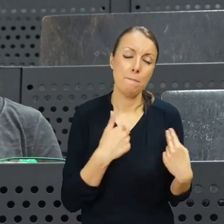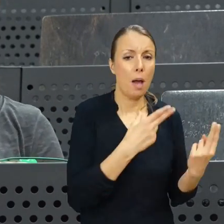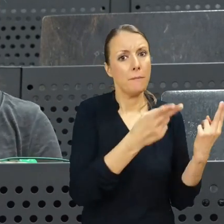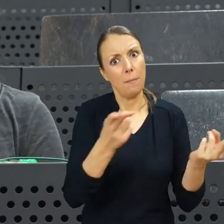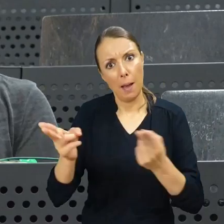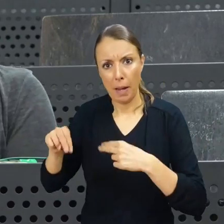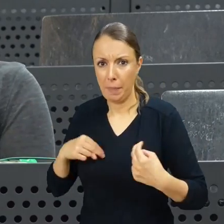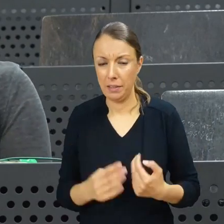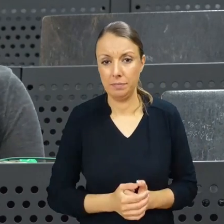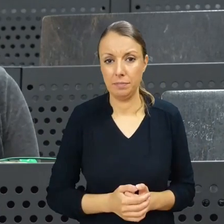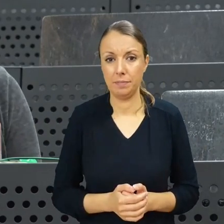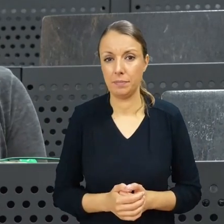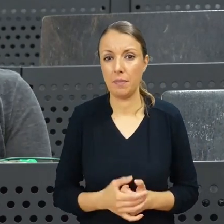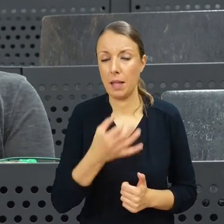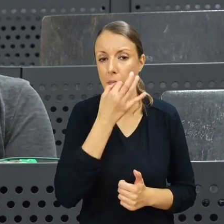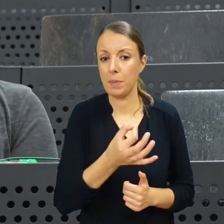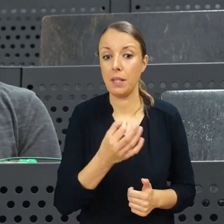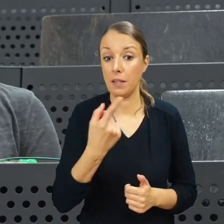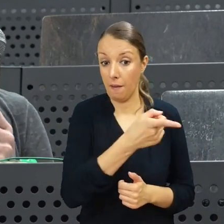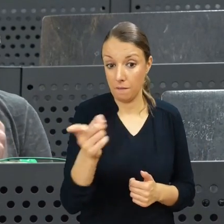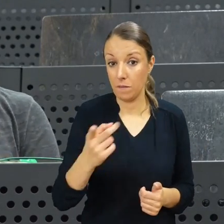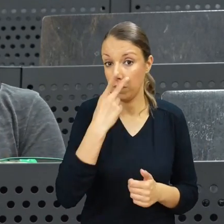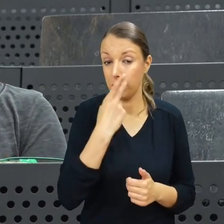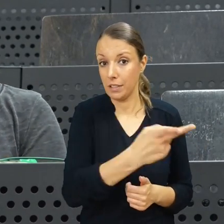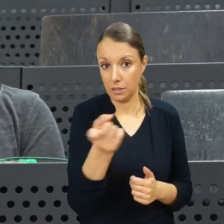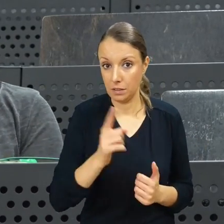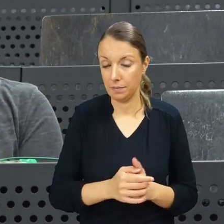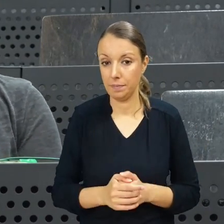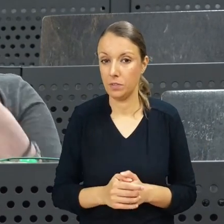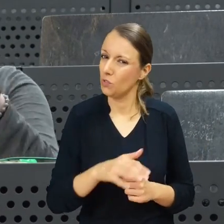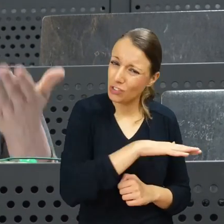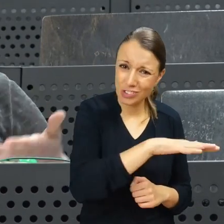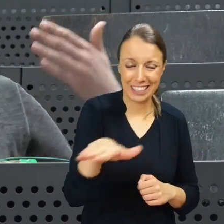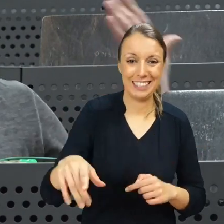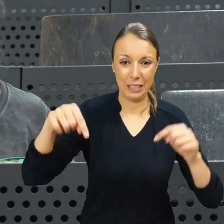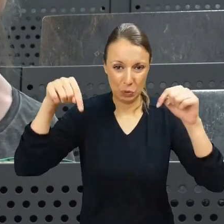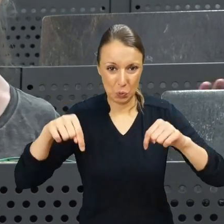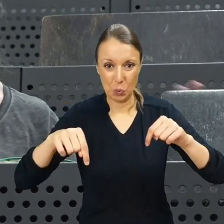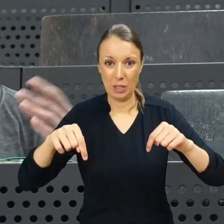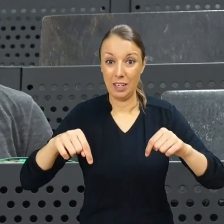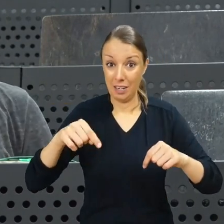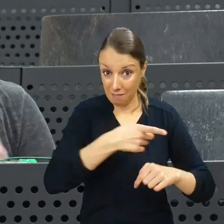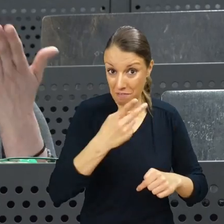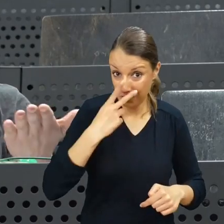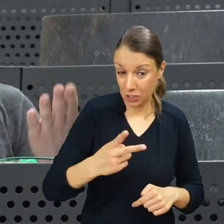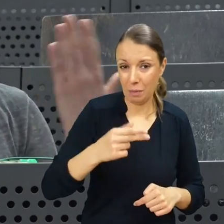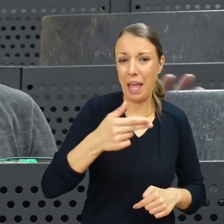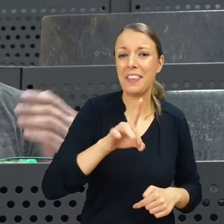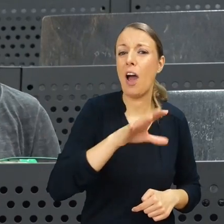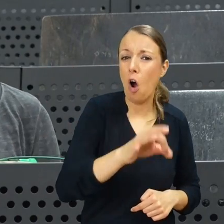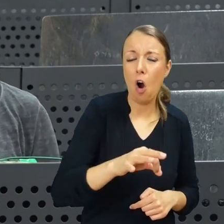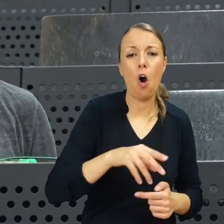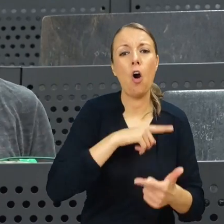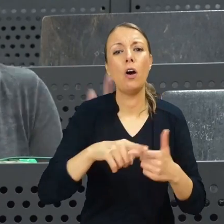I jeszcze to tyle. To jest pytanie, czy w ogóle widzicie wszystkie jakby tutaj i NGOsy, i